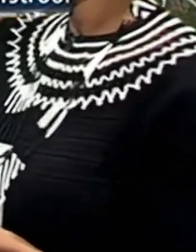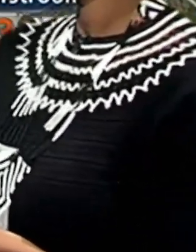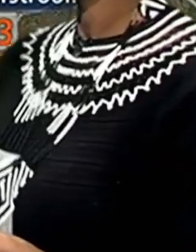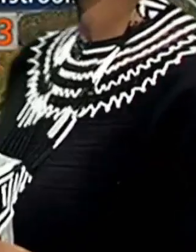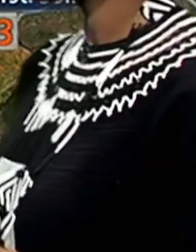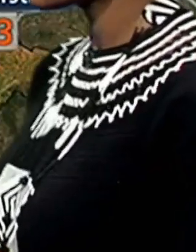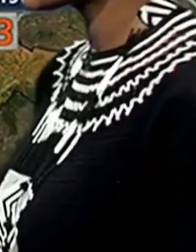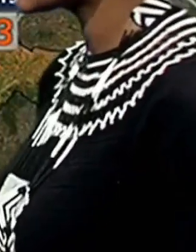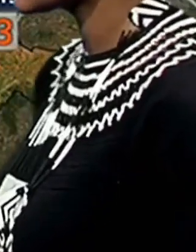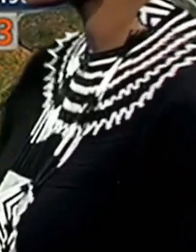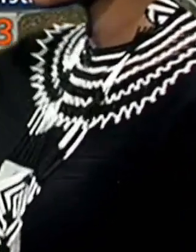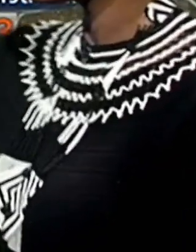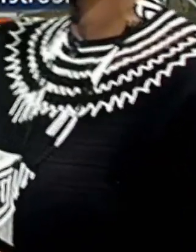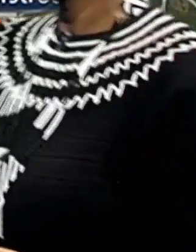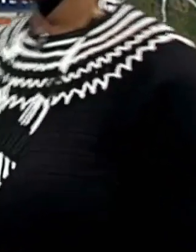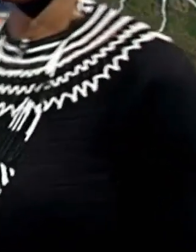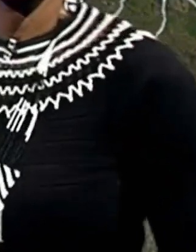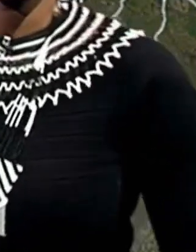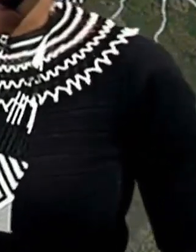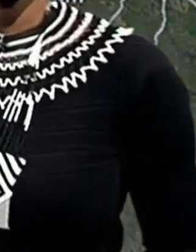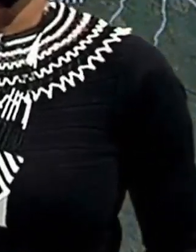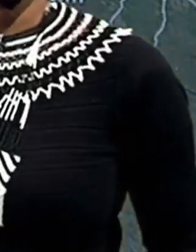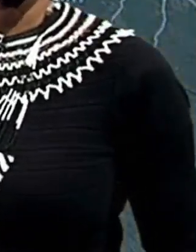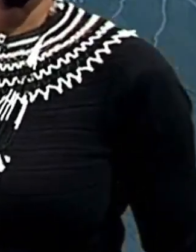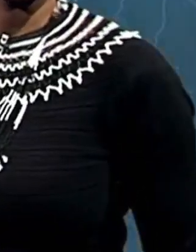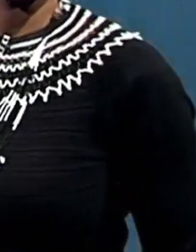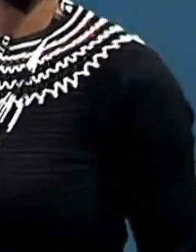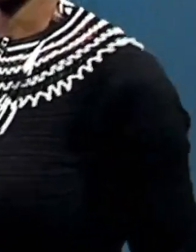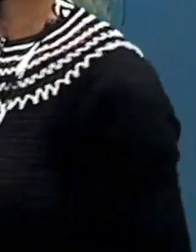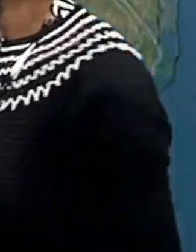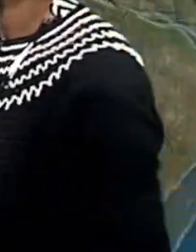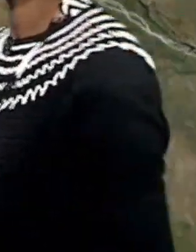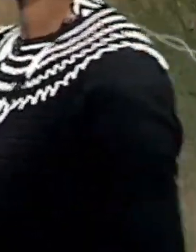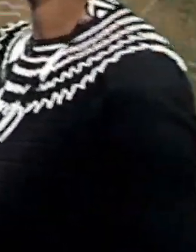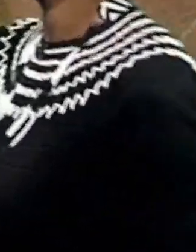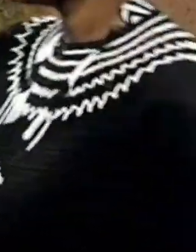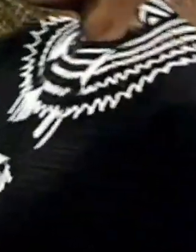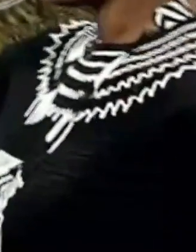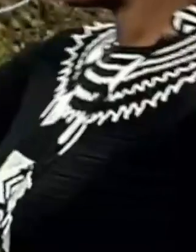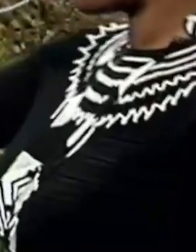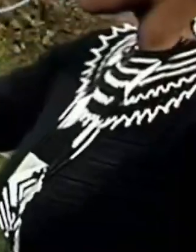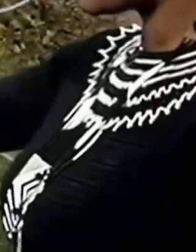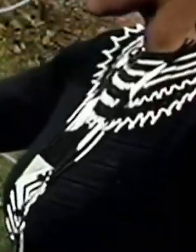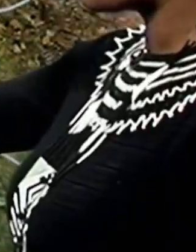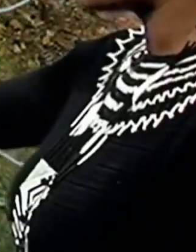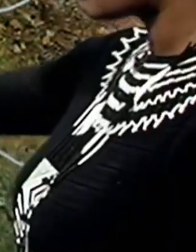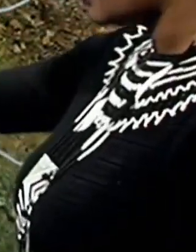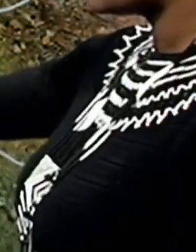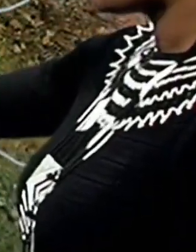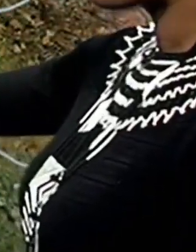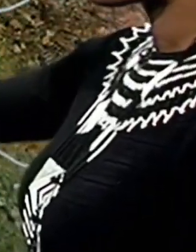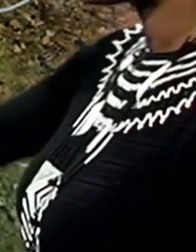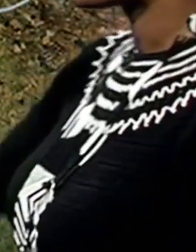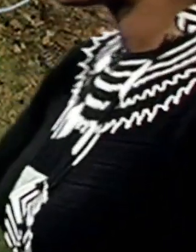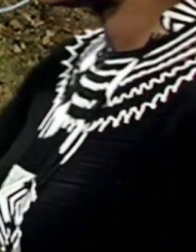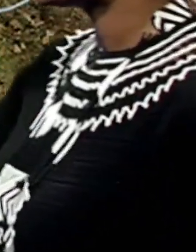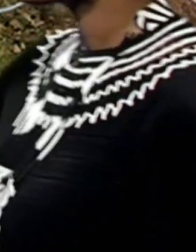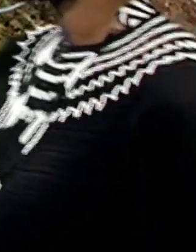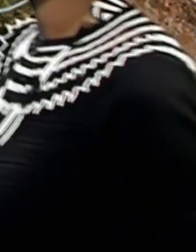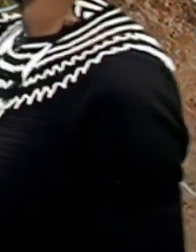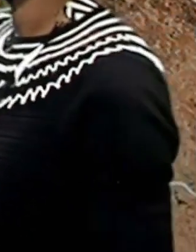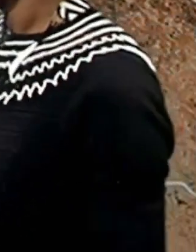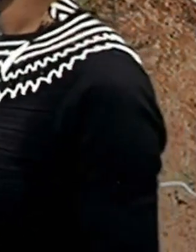di le 33, Vryburg ka digata di le 6 go a go di le 34, Province ya Gauteng le temo province go